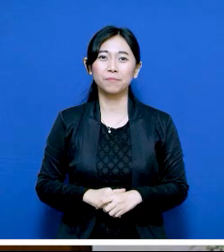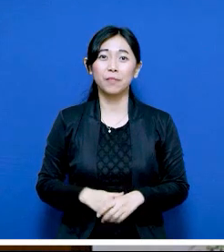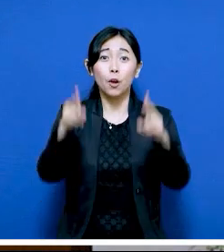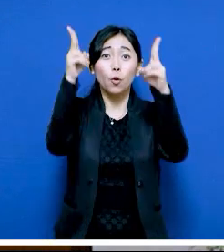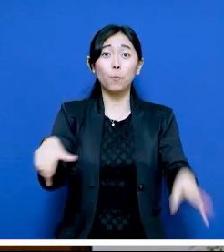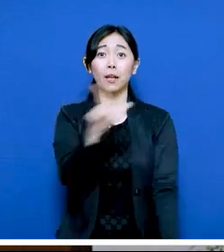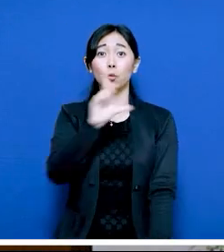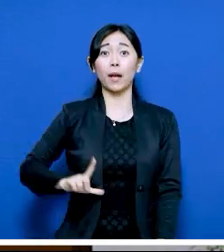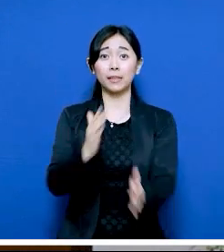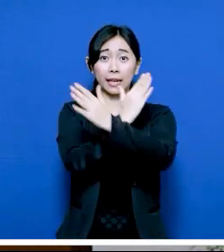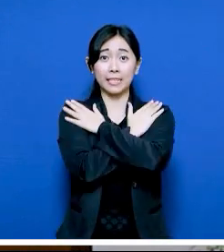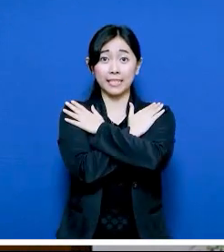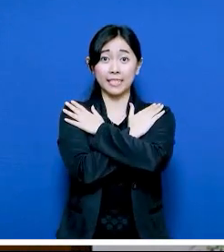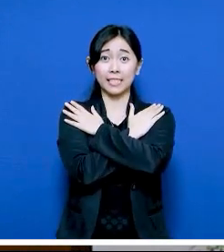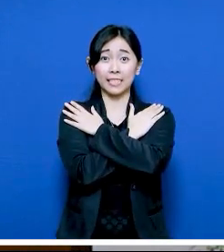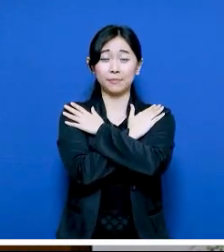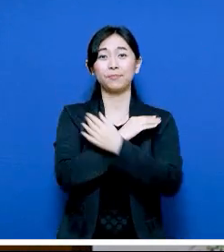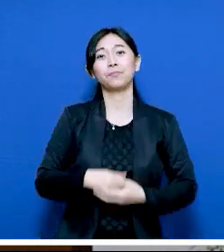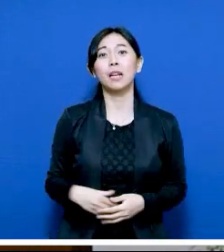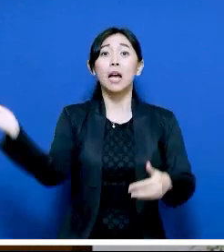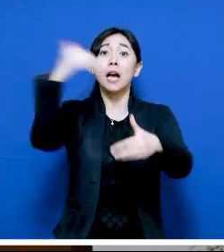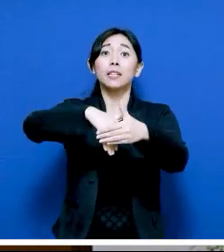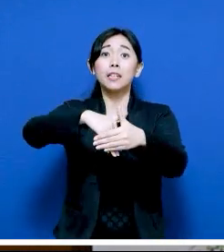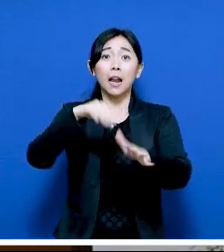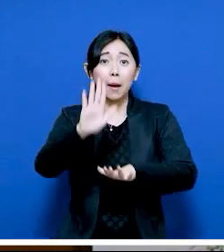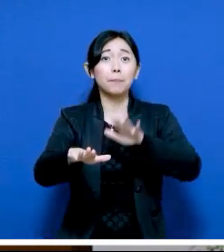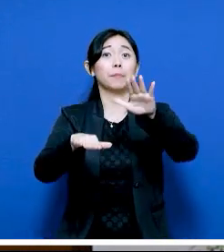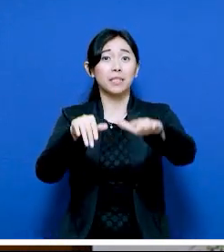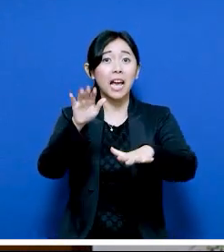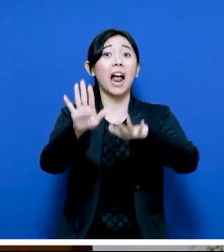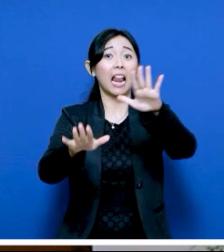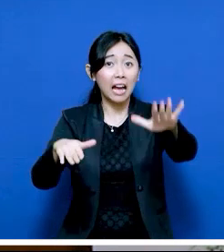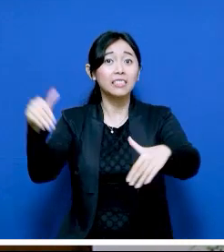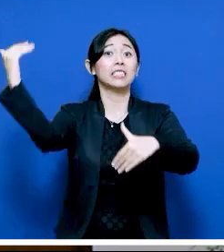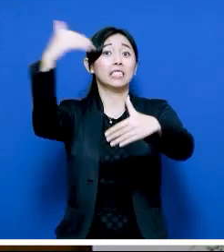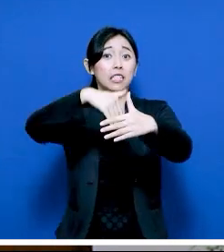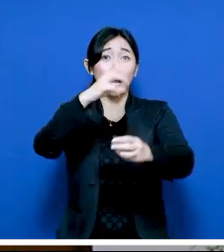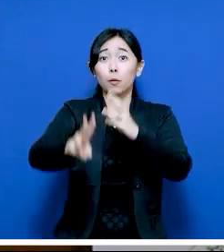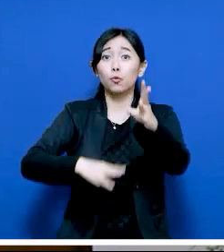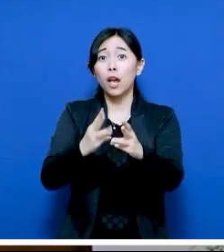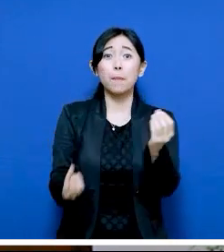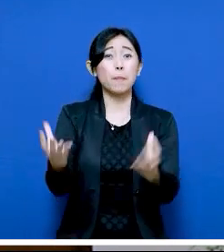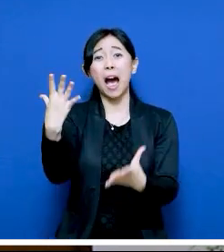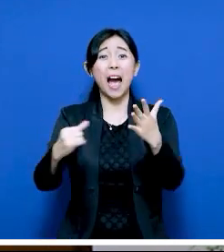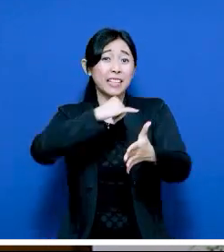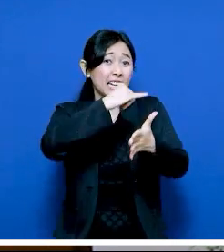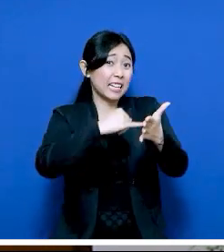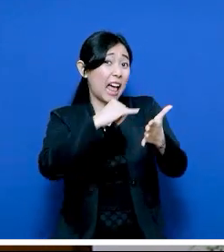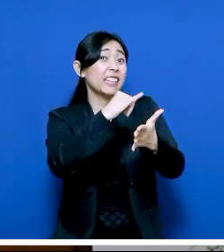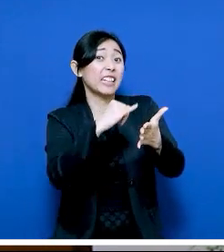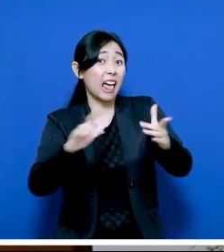Umat Tuhan yang terkasih, di dalam menapaki perjalanan hidup tentu ada banyak nilai yang menghampiri